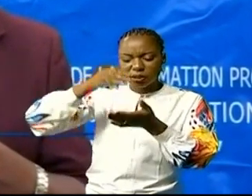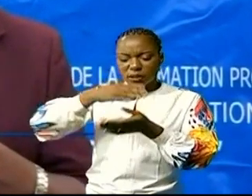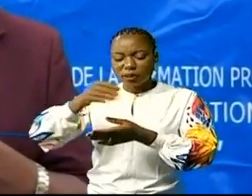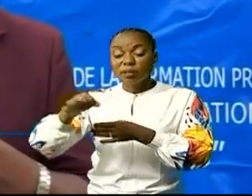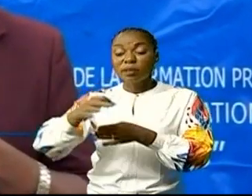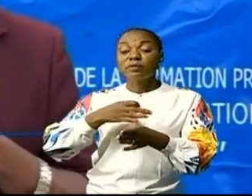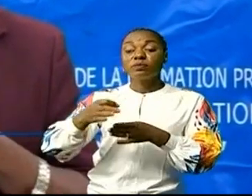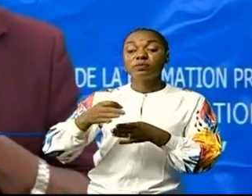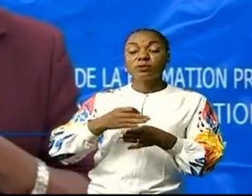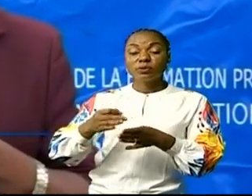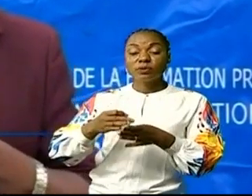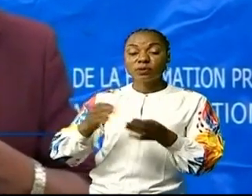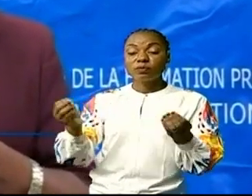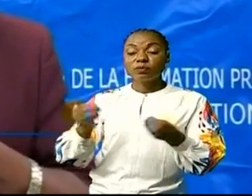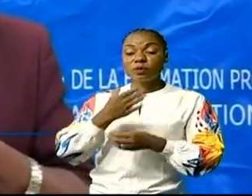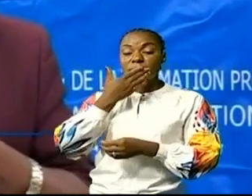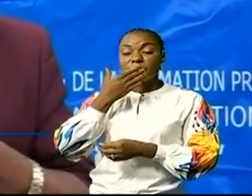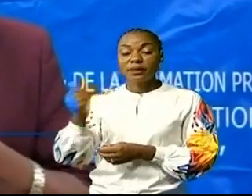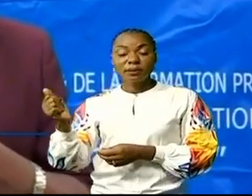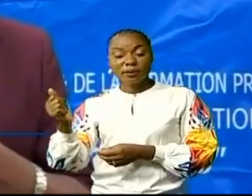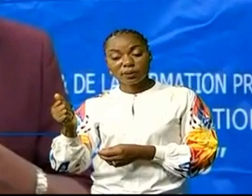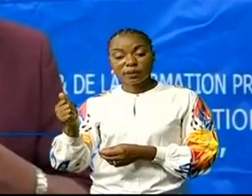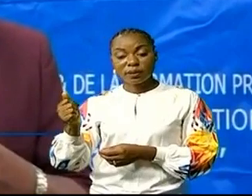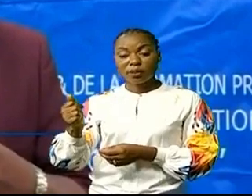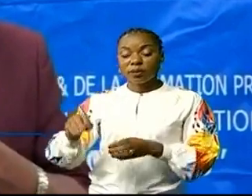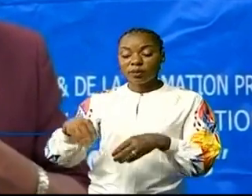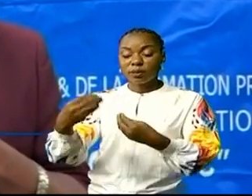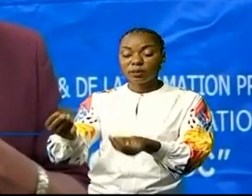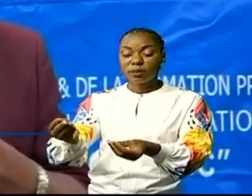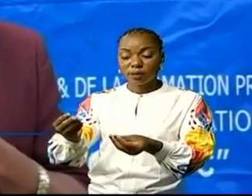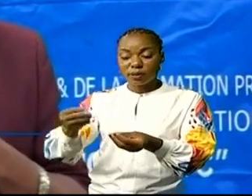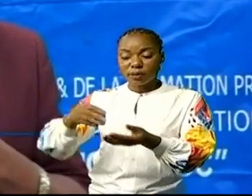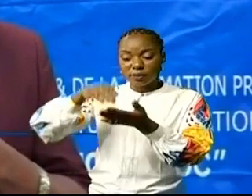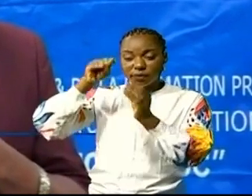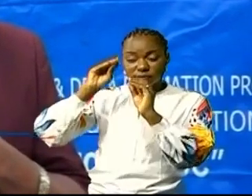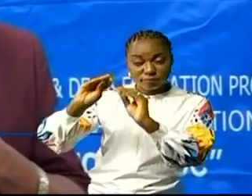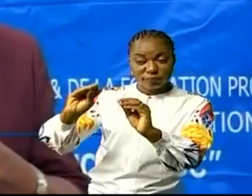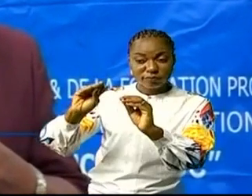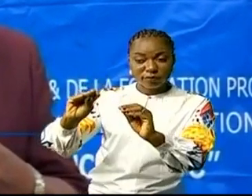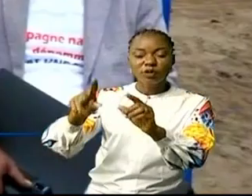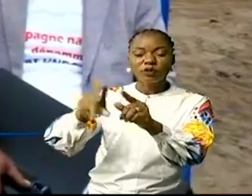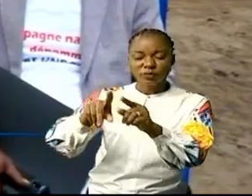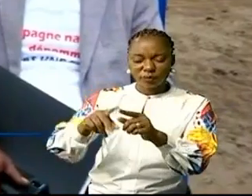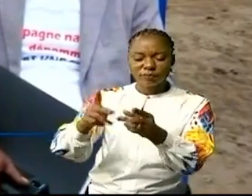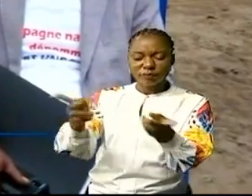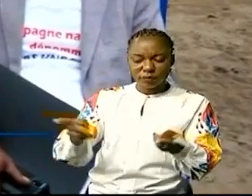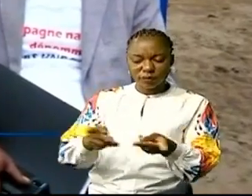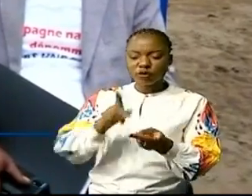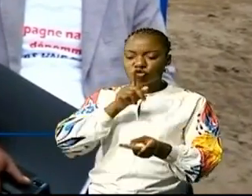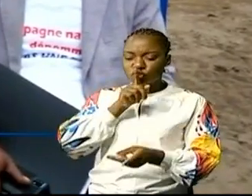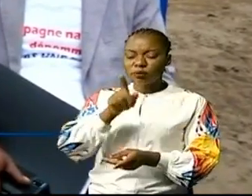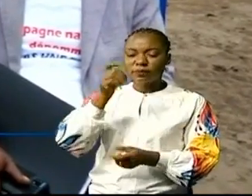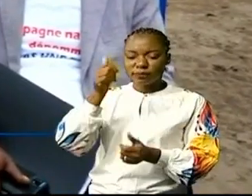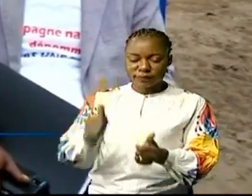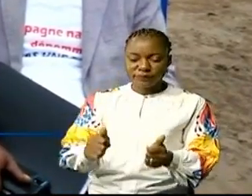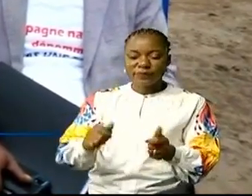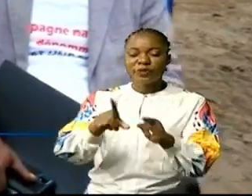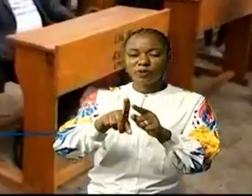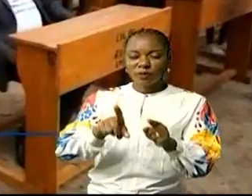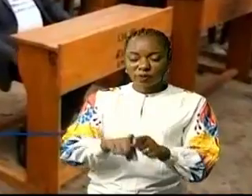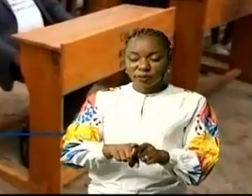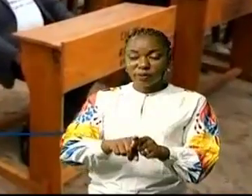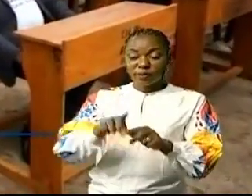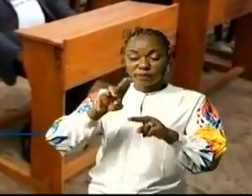d'apprentissage, car l'acquisition de matières en dépend. Cette distribution des bons se